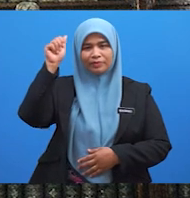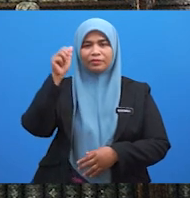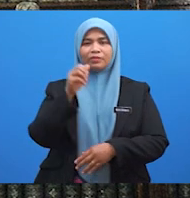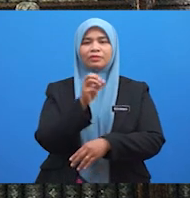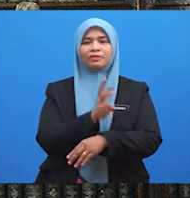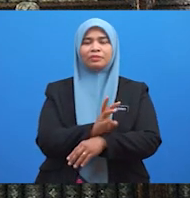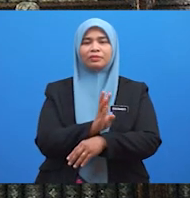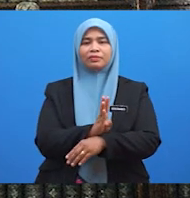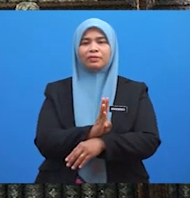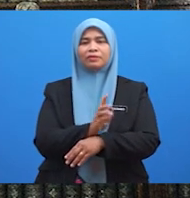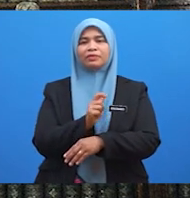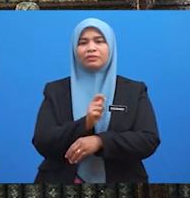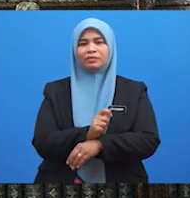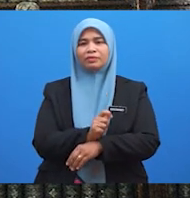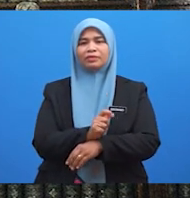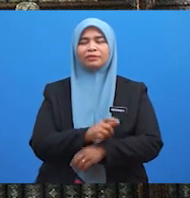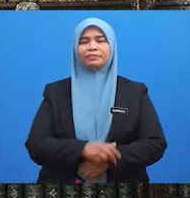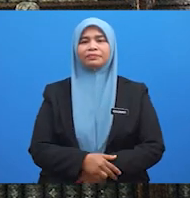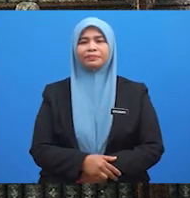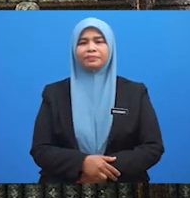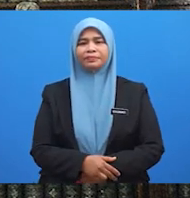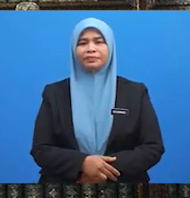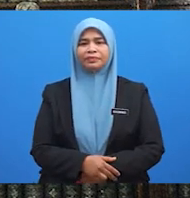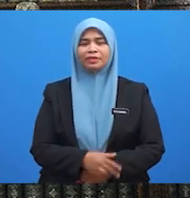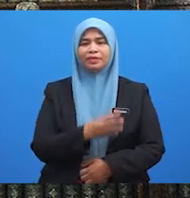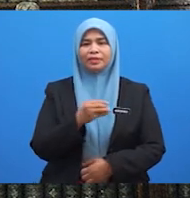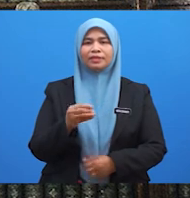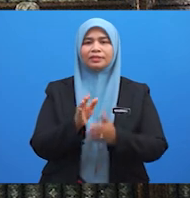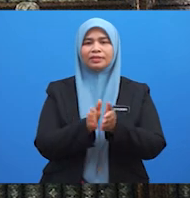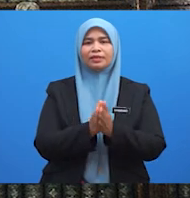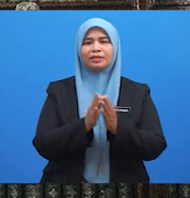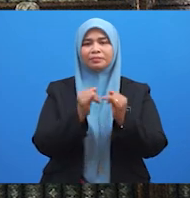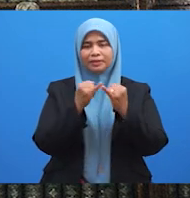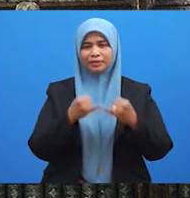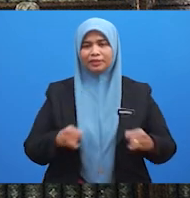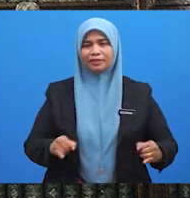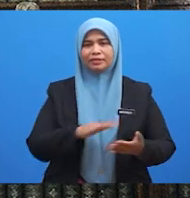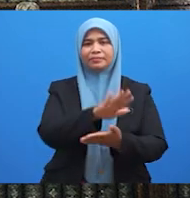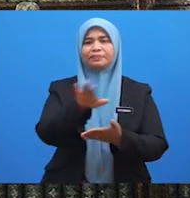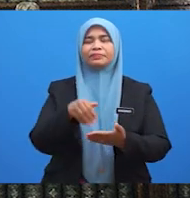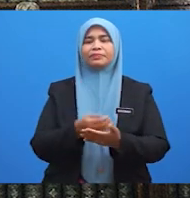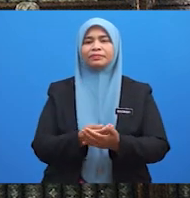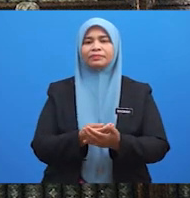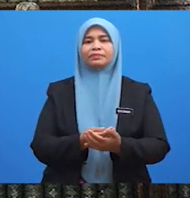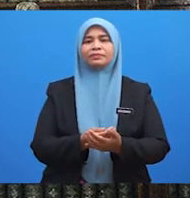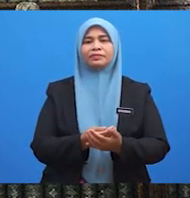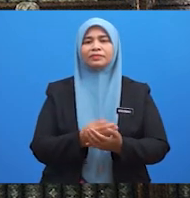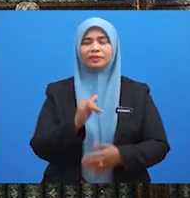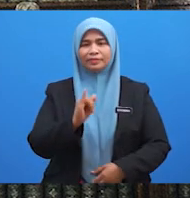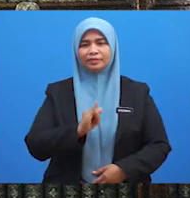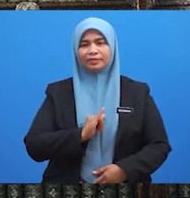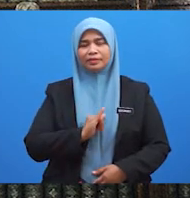Assalamualaikum warahmatullahi wabarakatuh dan salam sejahtera semua.